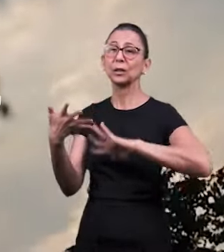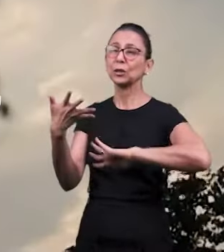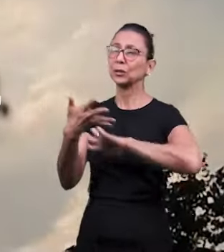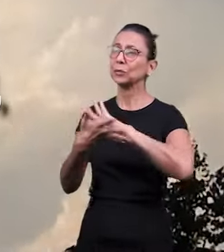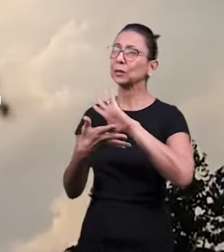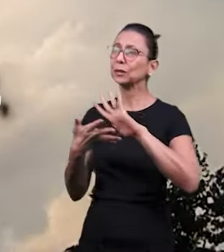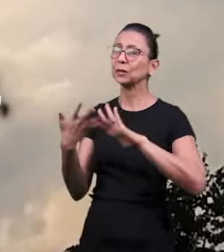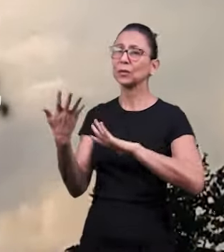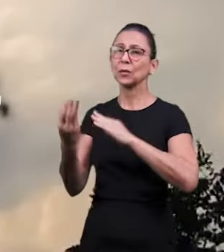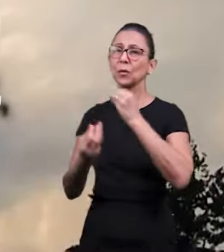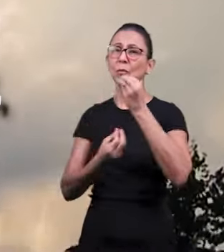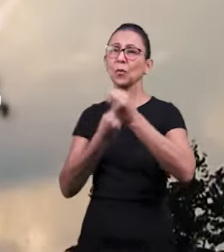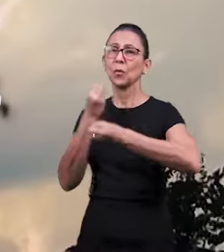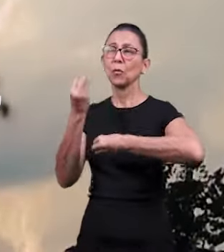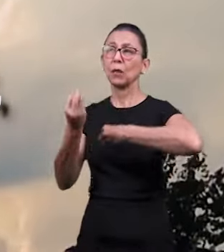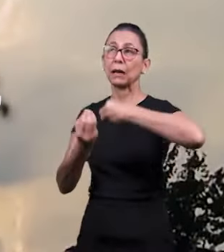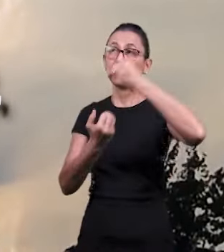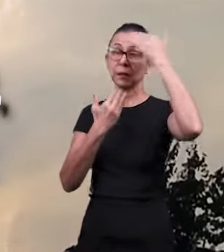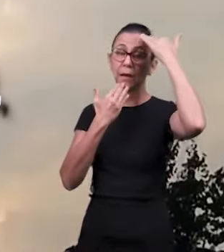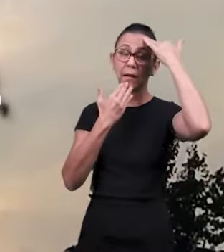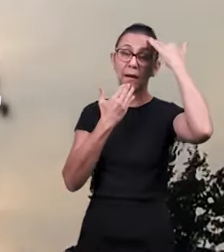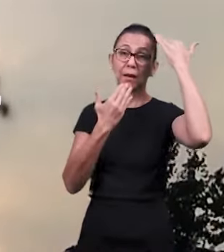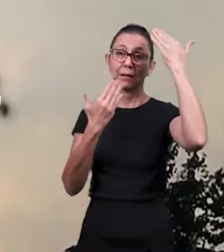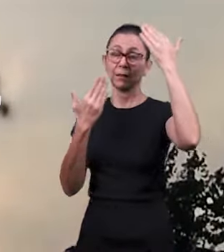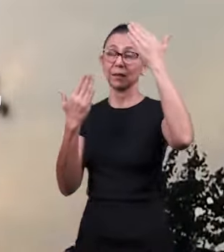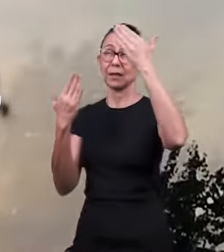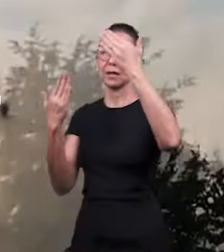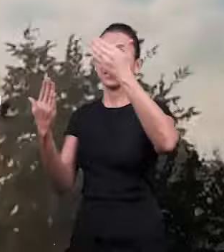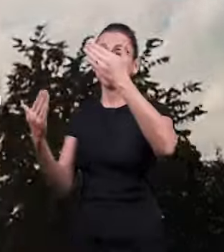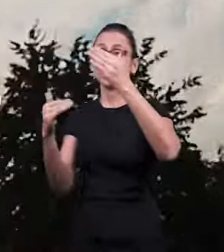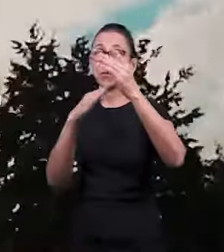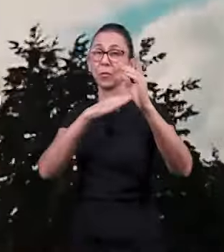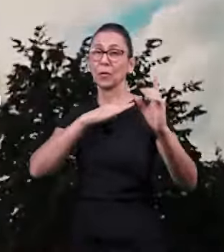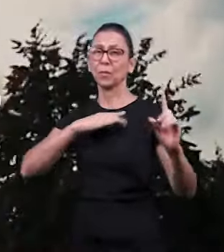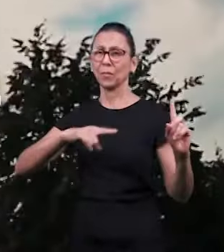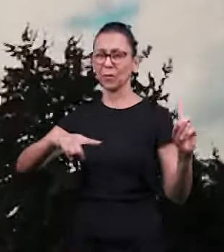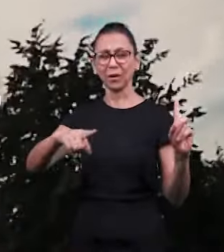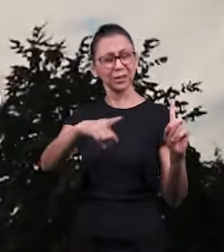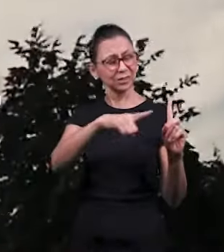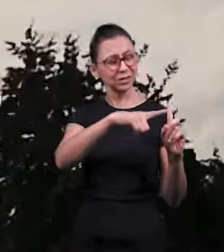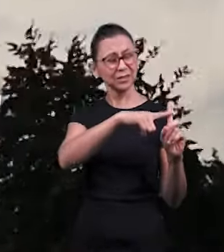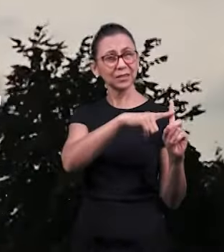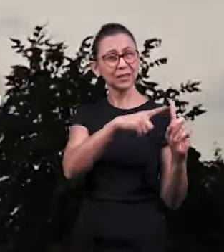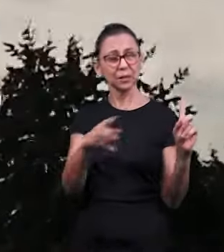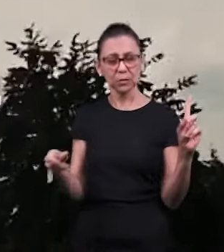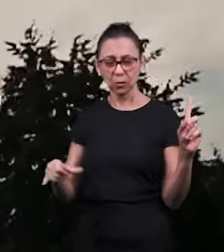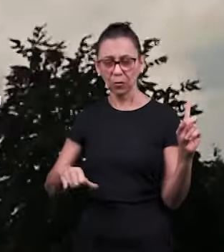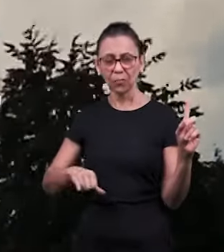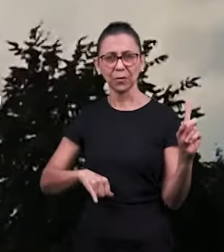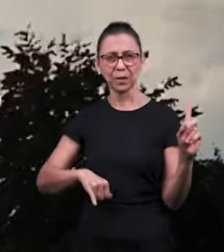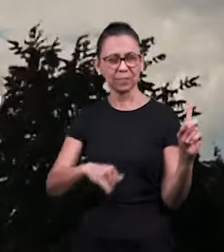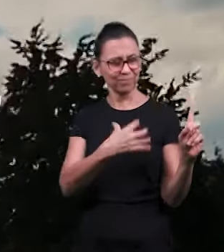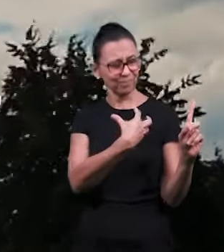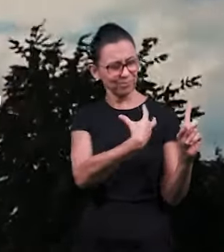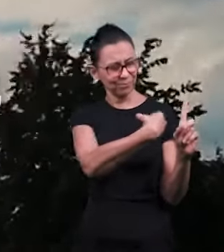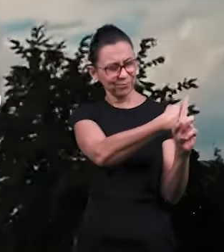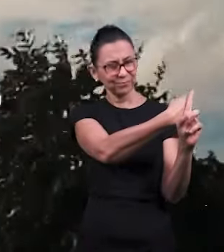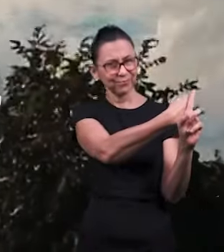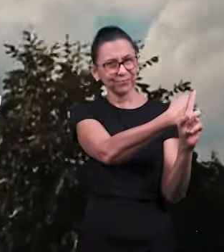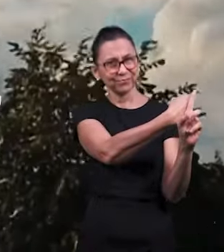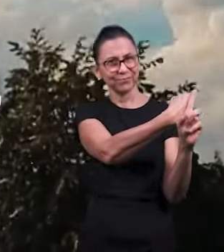жертву Твою, муки Твои за меня, грешника?